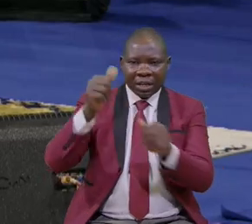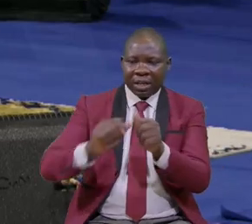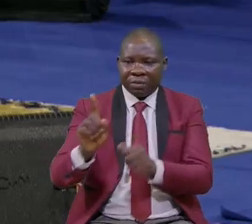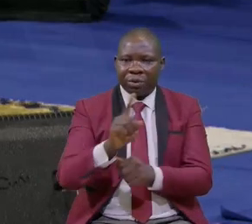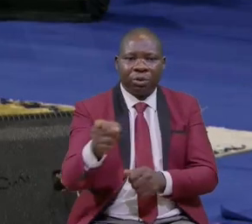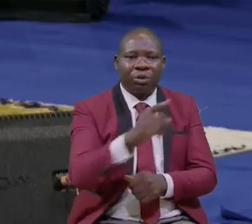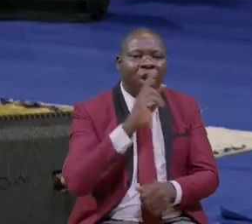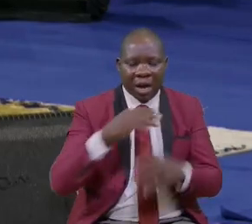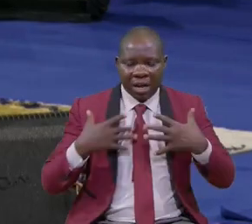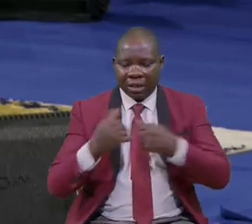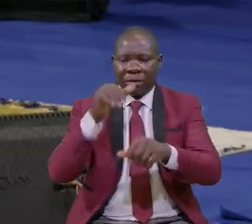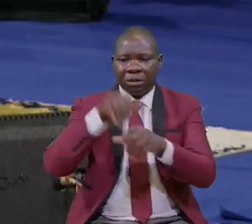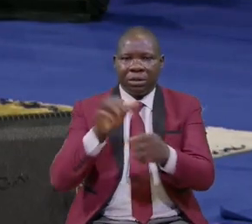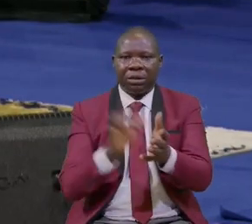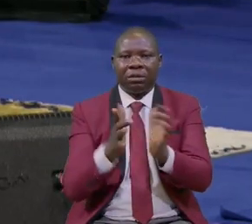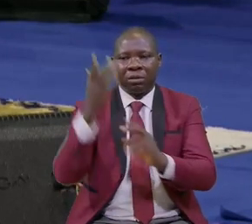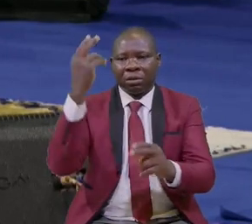Tu es guéri.